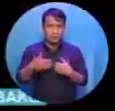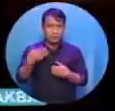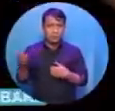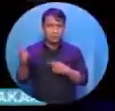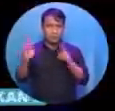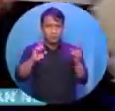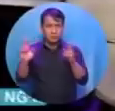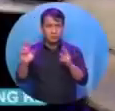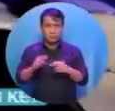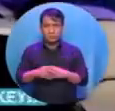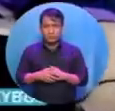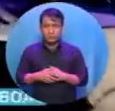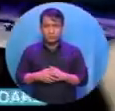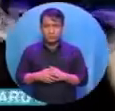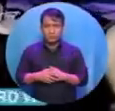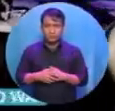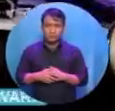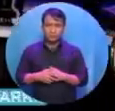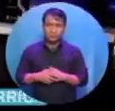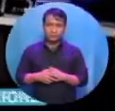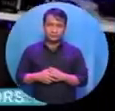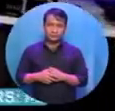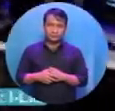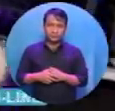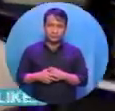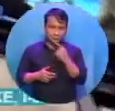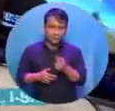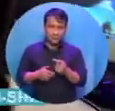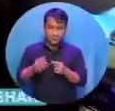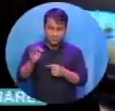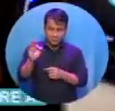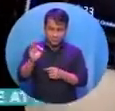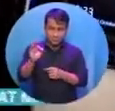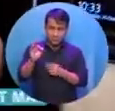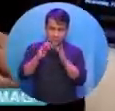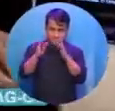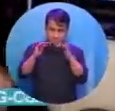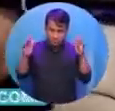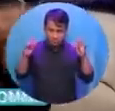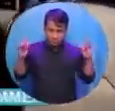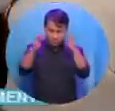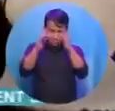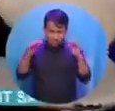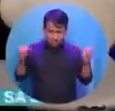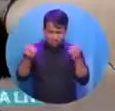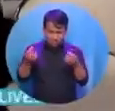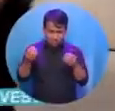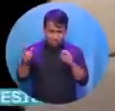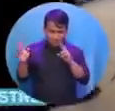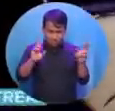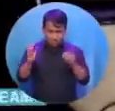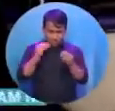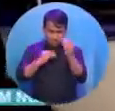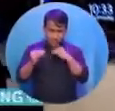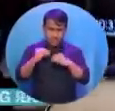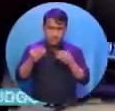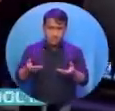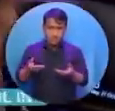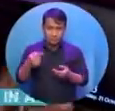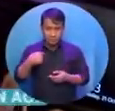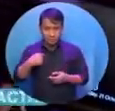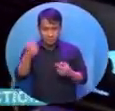ready na siya, Kapitana Carol! Yes, yes, yes, yes! Sa piyesta, maraming hinahandang pagkain. Pero ang apple of the